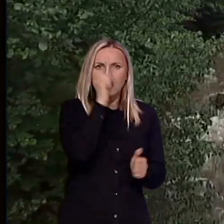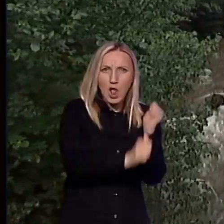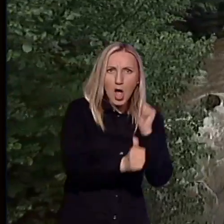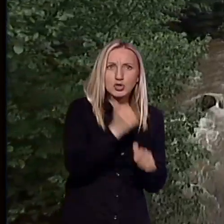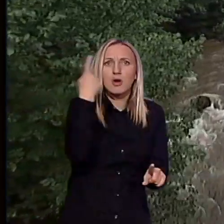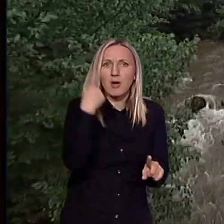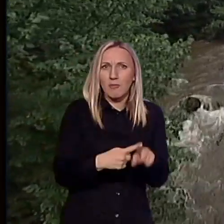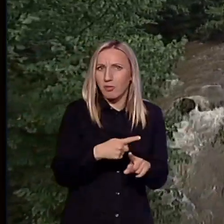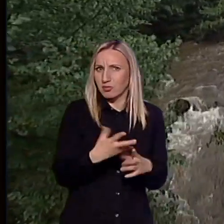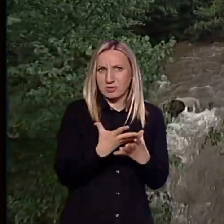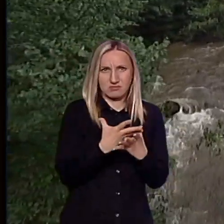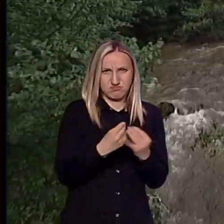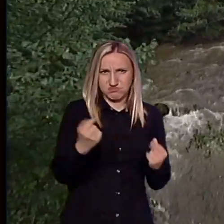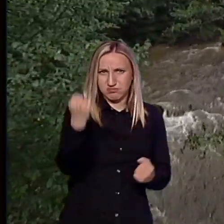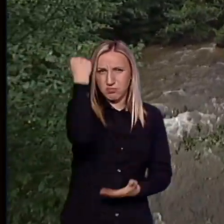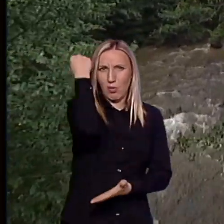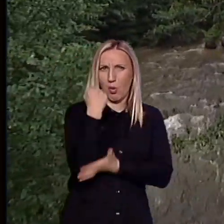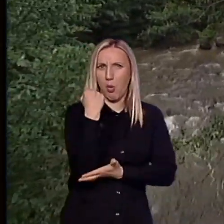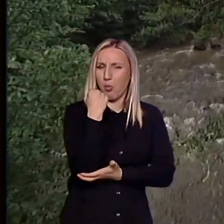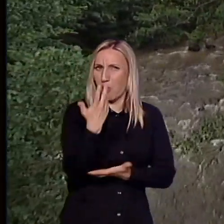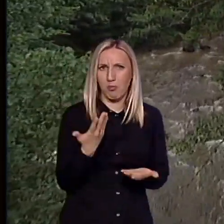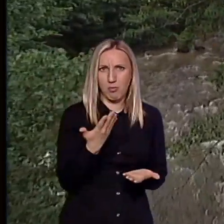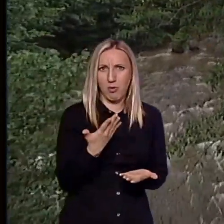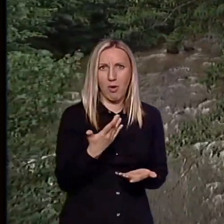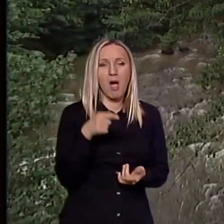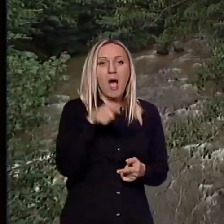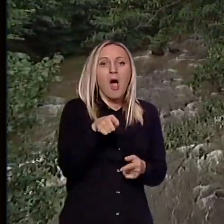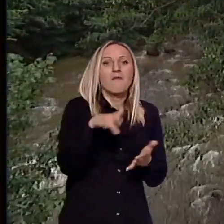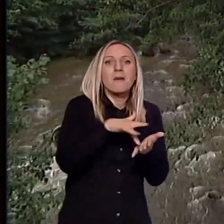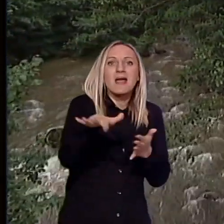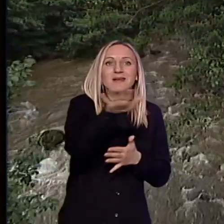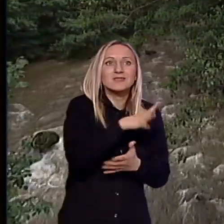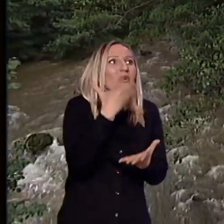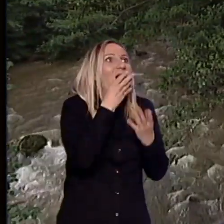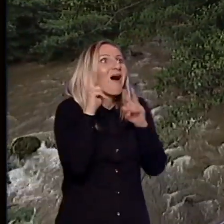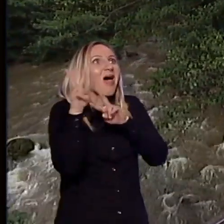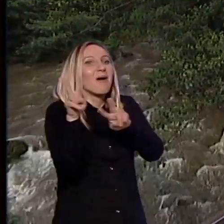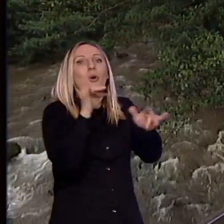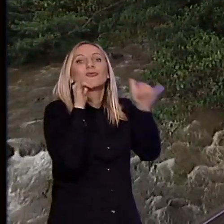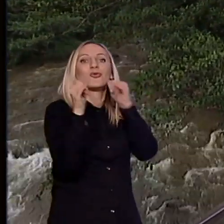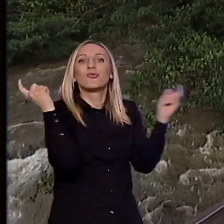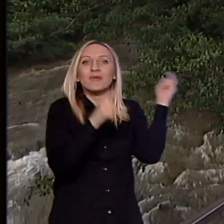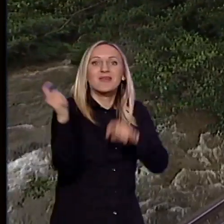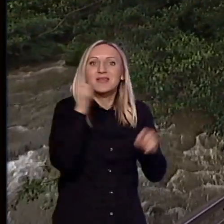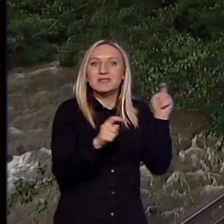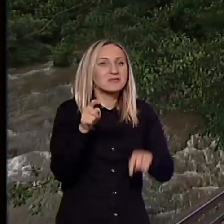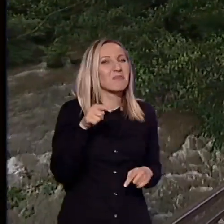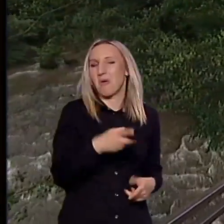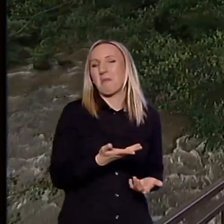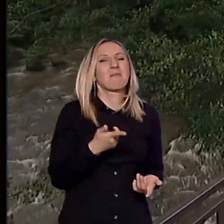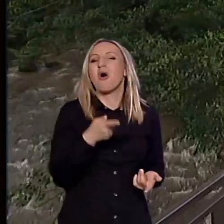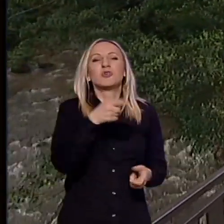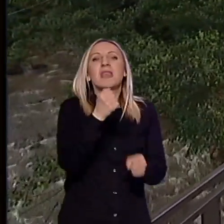jako neinteligentno i glupo. Ovde novac leži u turizmu, znači ne leži uopšte u